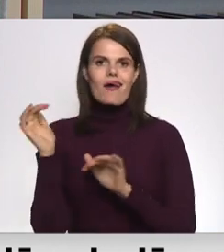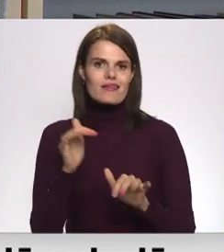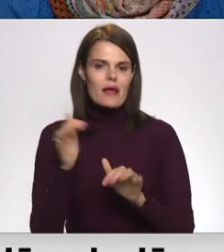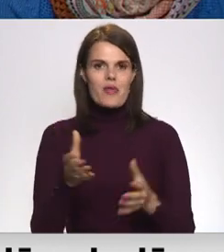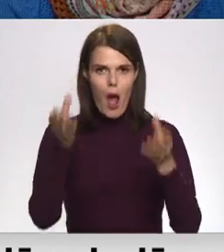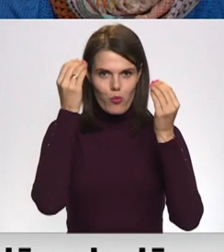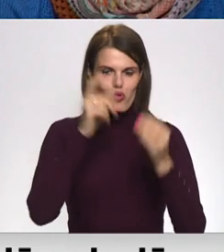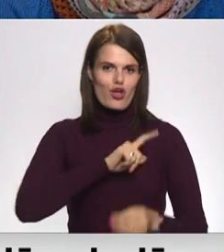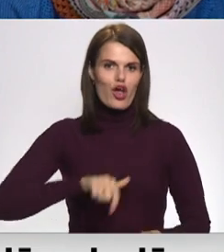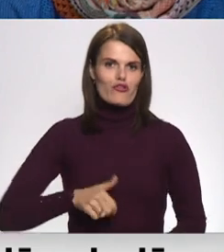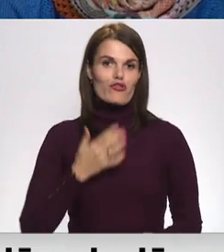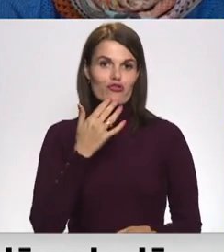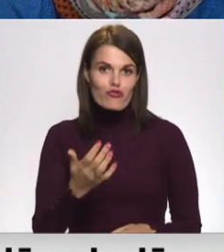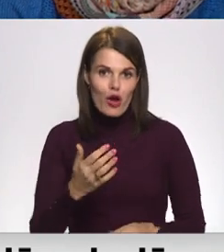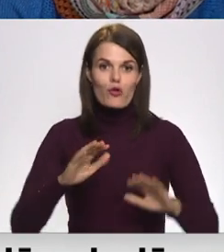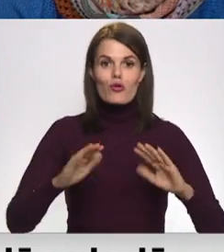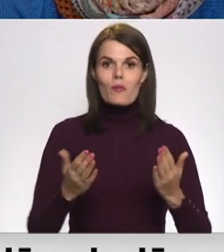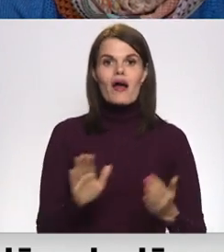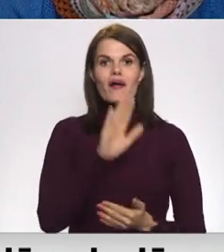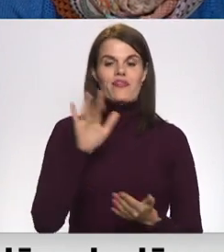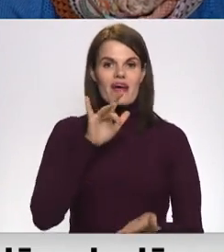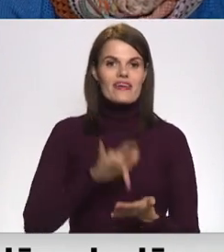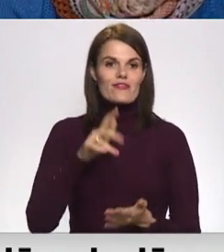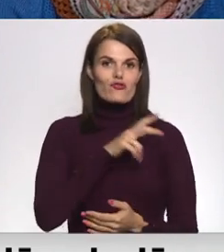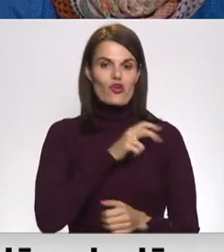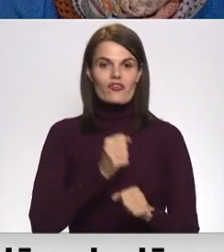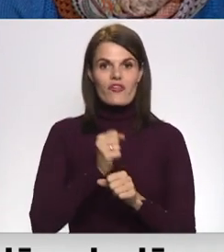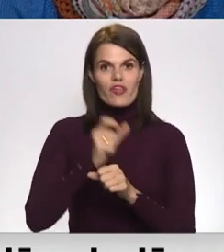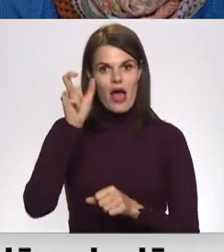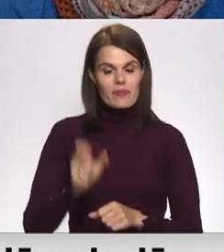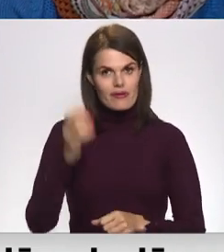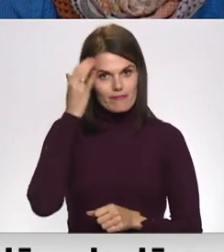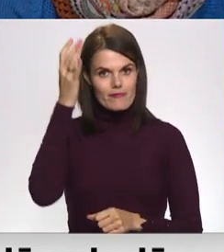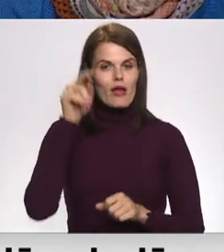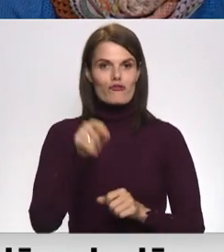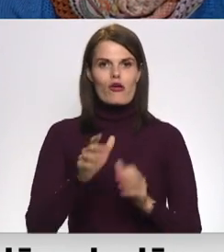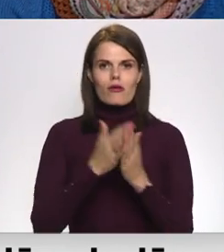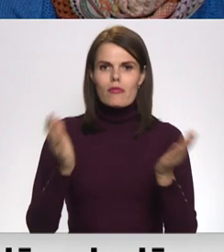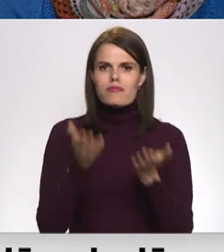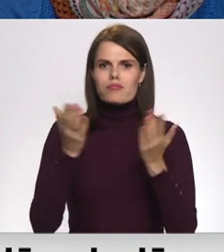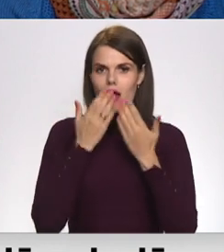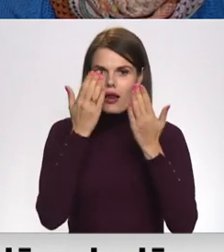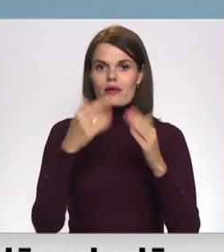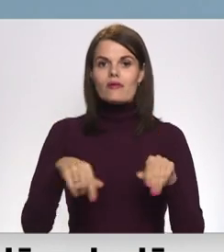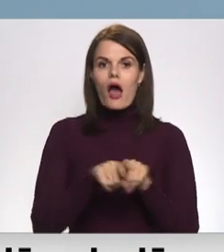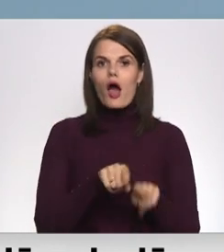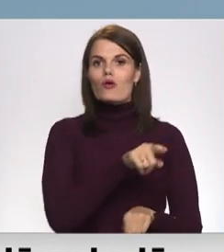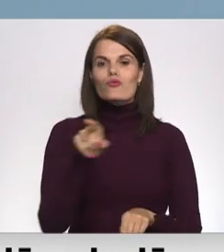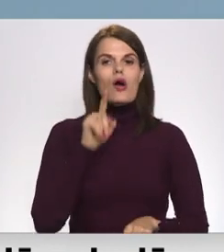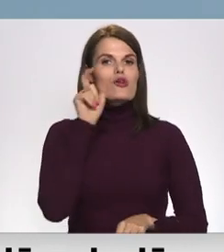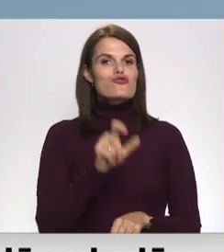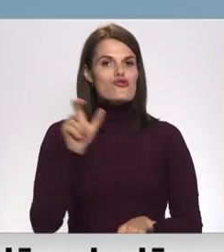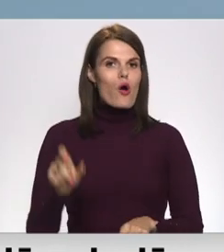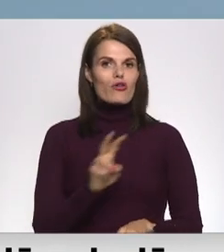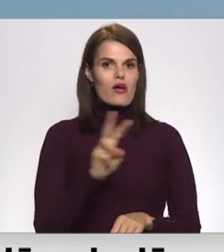apgūt valodu. Bet dienas centra sociālā darbiniece tic, ka šī grāmata iedvesmos lasīt arī tos jauniešus, kuri